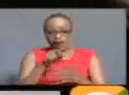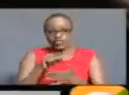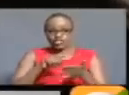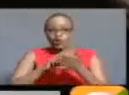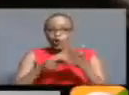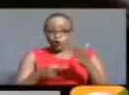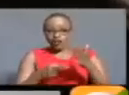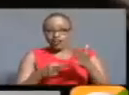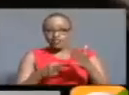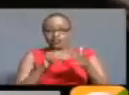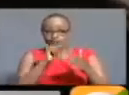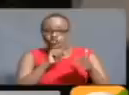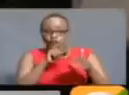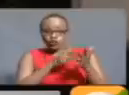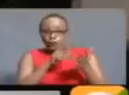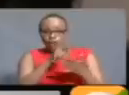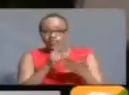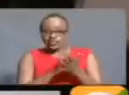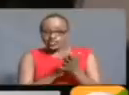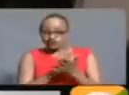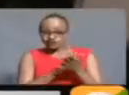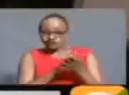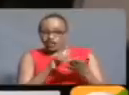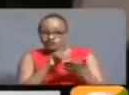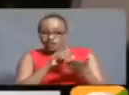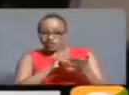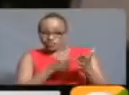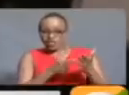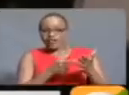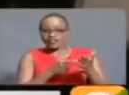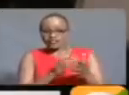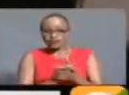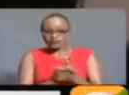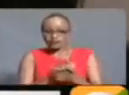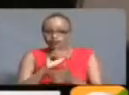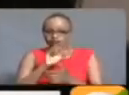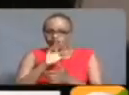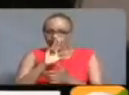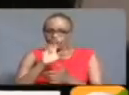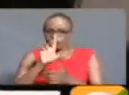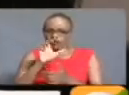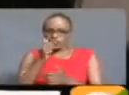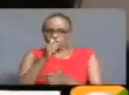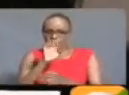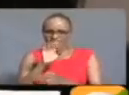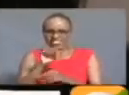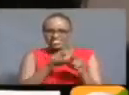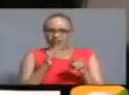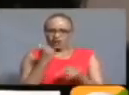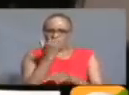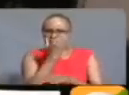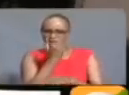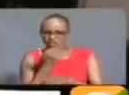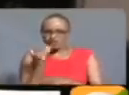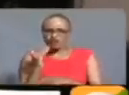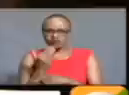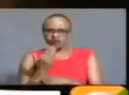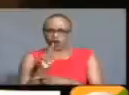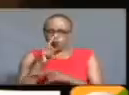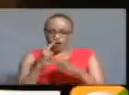mafuta, mimi mali ubaiyo mafuta." So nikaanza na Carolite. Nikakuwa nikijipaka Carolite like, okay, nilitumia like